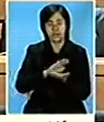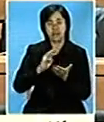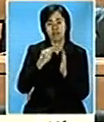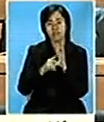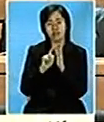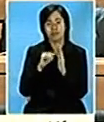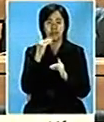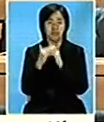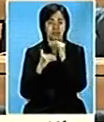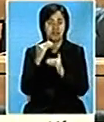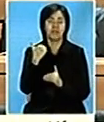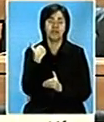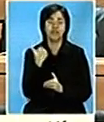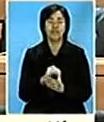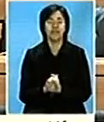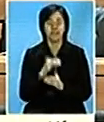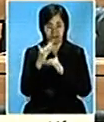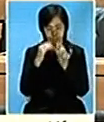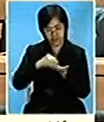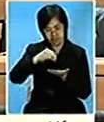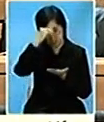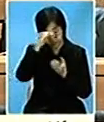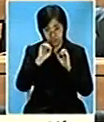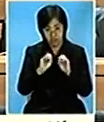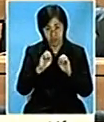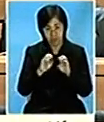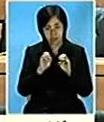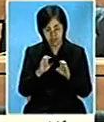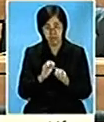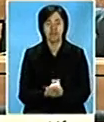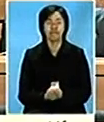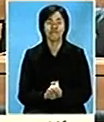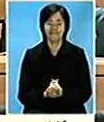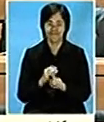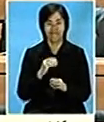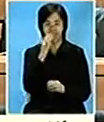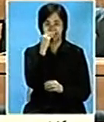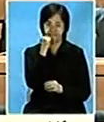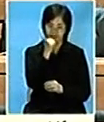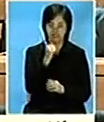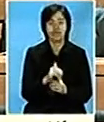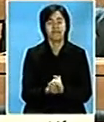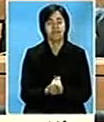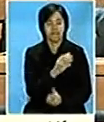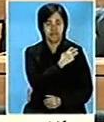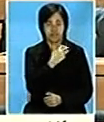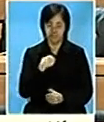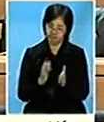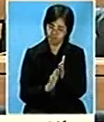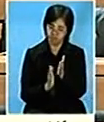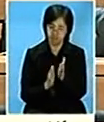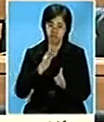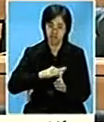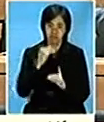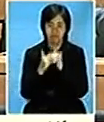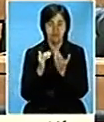าการเรียนการสอนจนเป็นที่ติดอันดับนะครับจนท่านทูตเองก็มุ่งหวังว่าจะพัฒนา